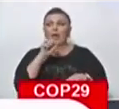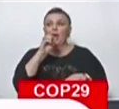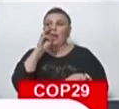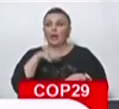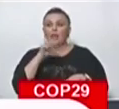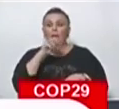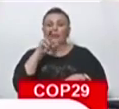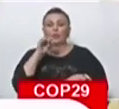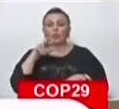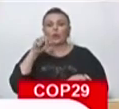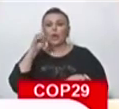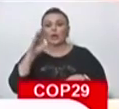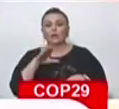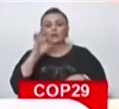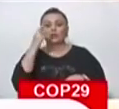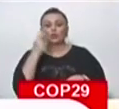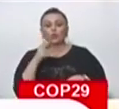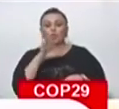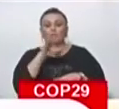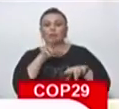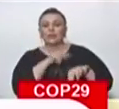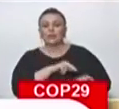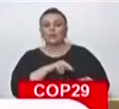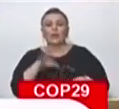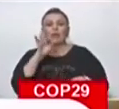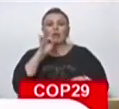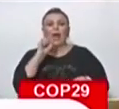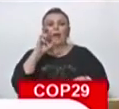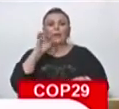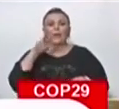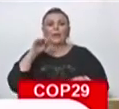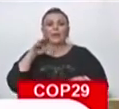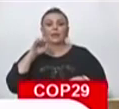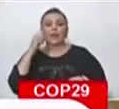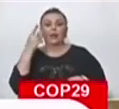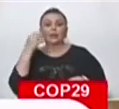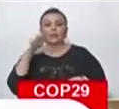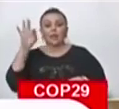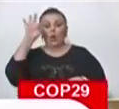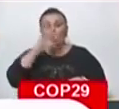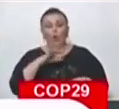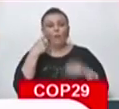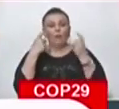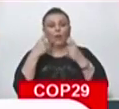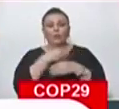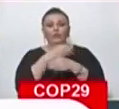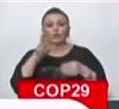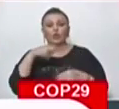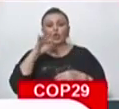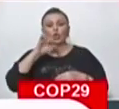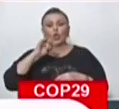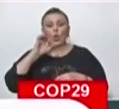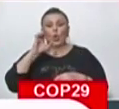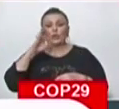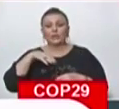Abdullayev ölkəmizdəki sosial xidmət və reabilitasiya sistemi bu sahələrdə aparılan islahatlar barədə məlumat verib. Dost Agentliyinin